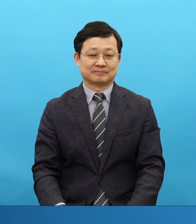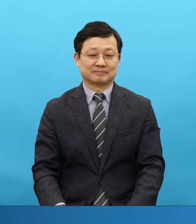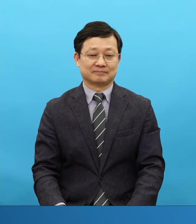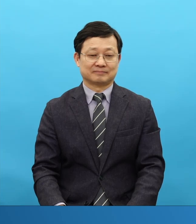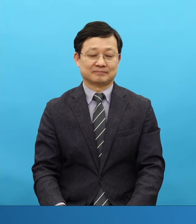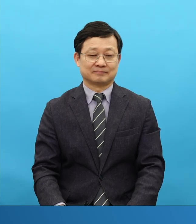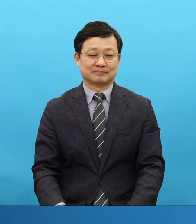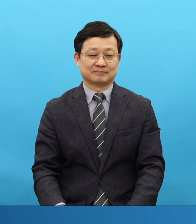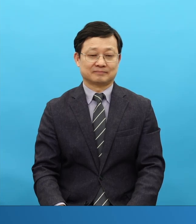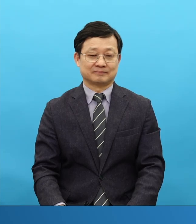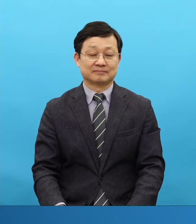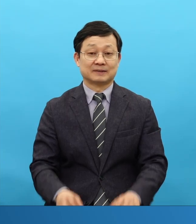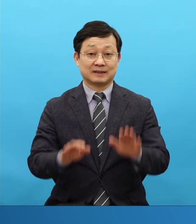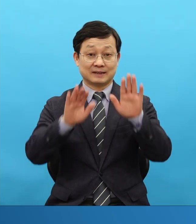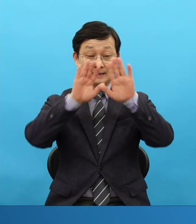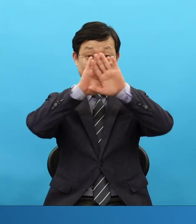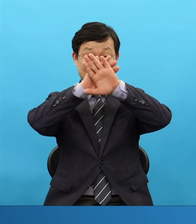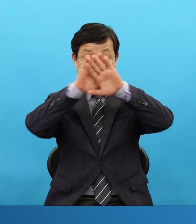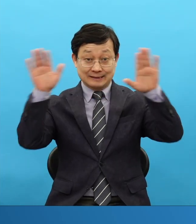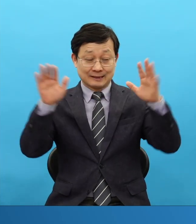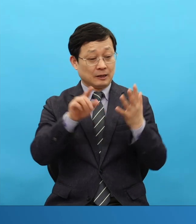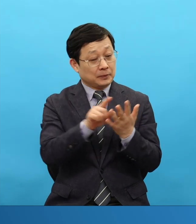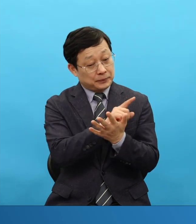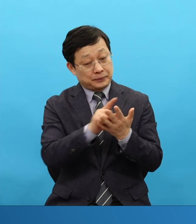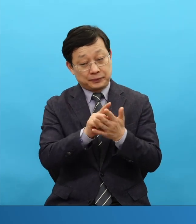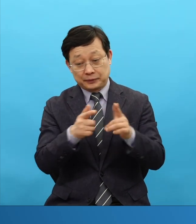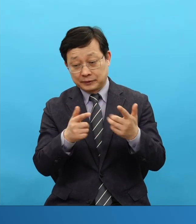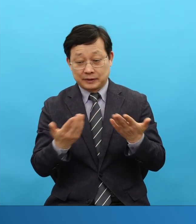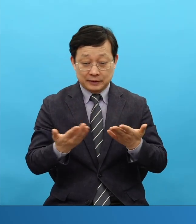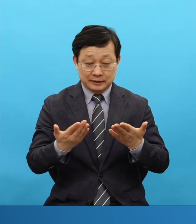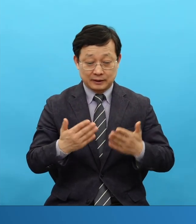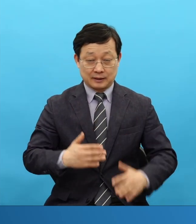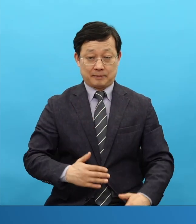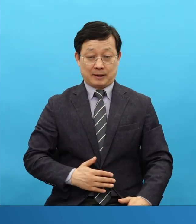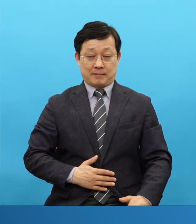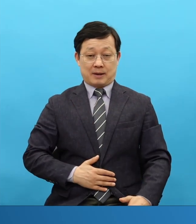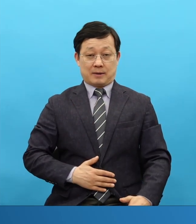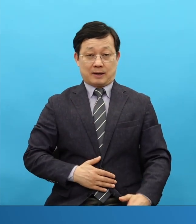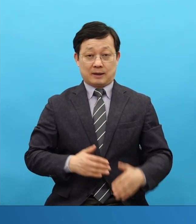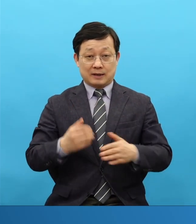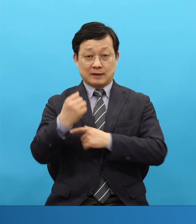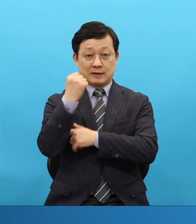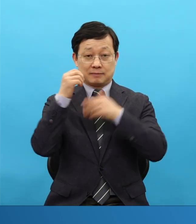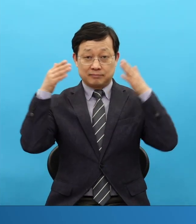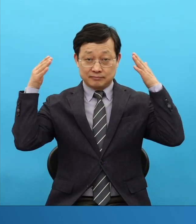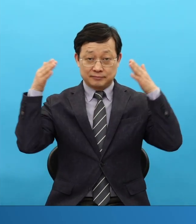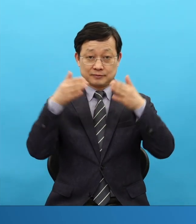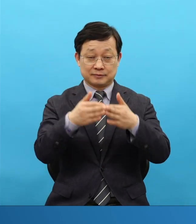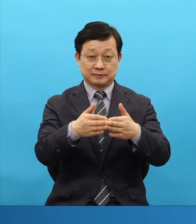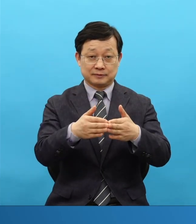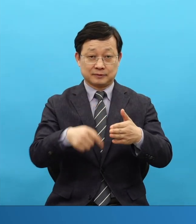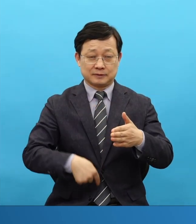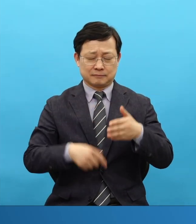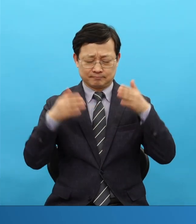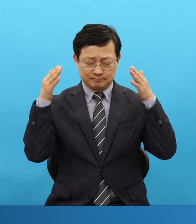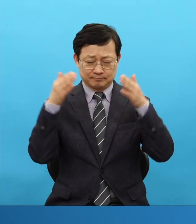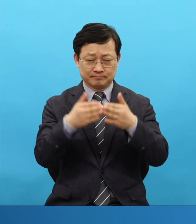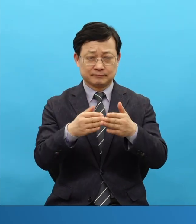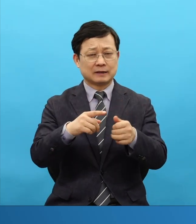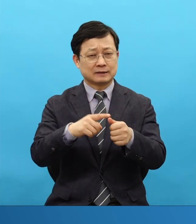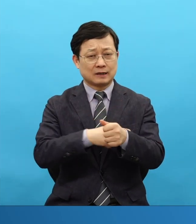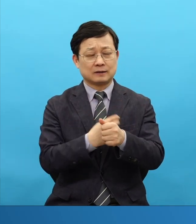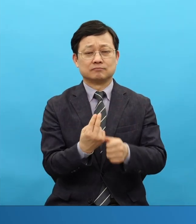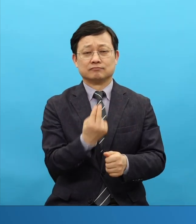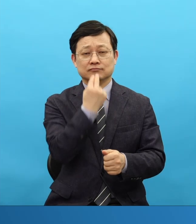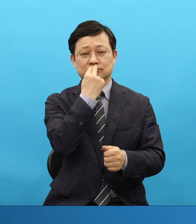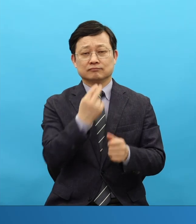breathe. 여러분 지금 앉아 계시는데 약간 아랫배에다 기준을 두면 저절로 호흡이 길게 됩니다. Even if you're sitting there, if you